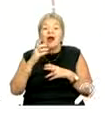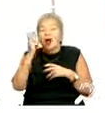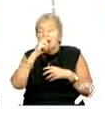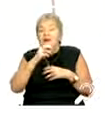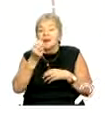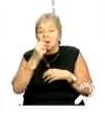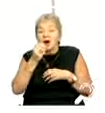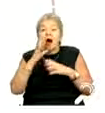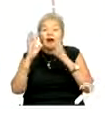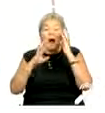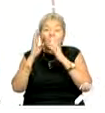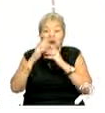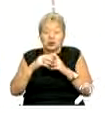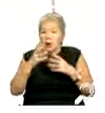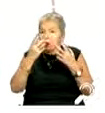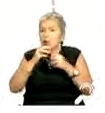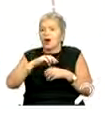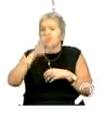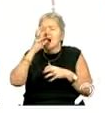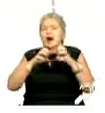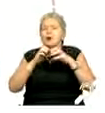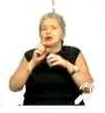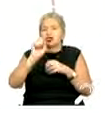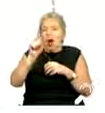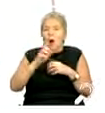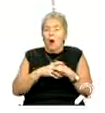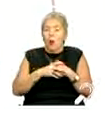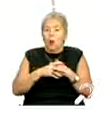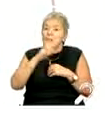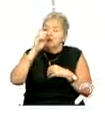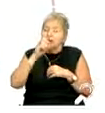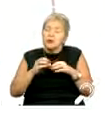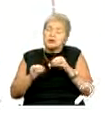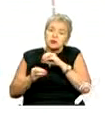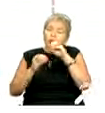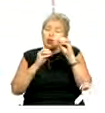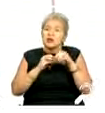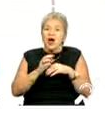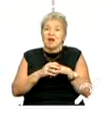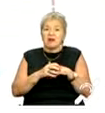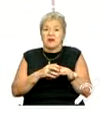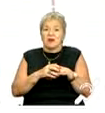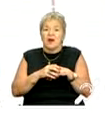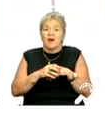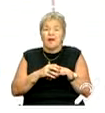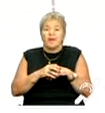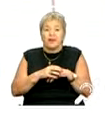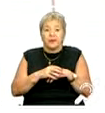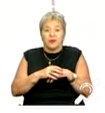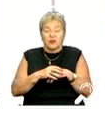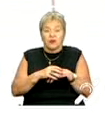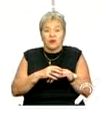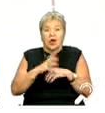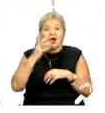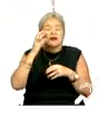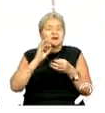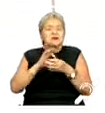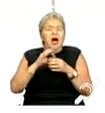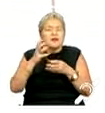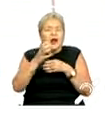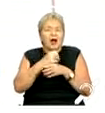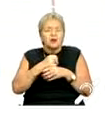în excedent, de nici vorbă să fie relocați urși la noi, dar se pot face migrări. Din estimările